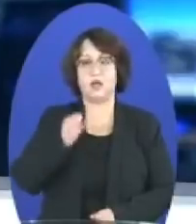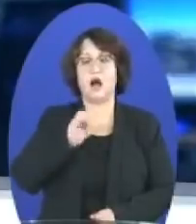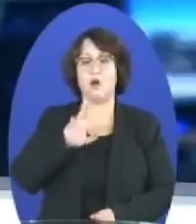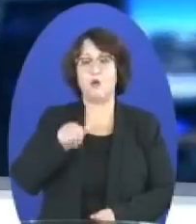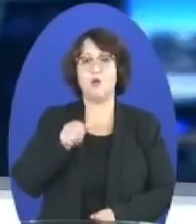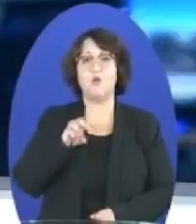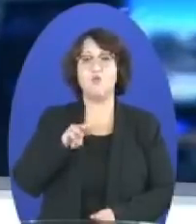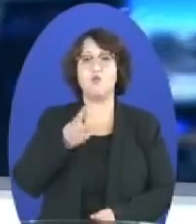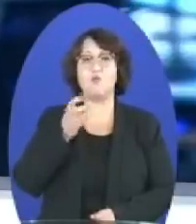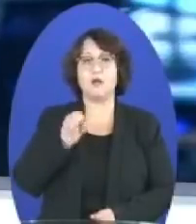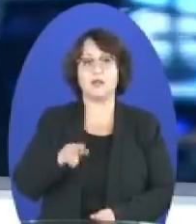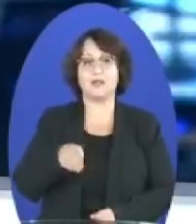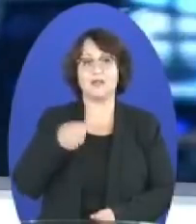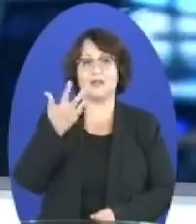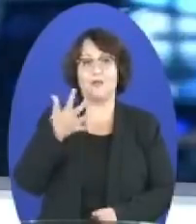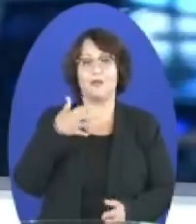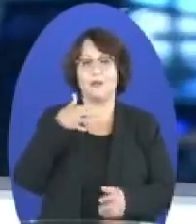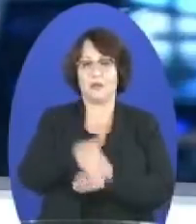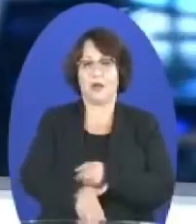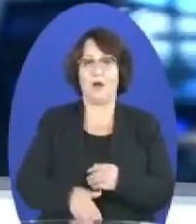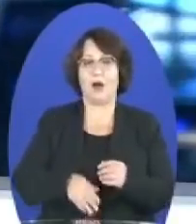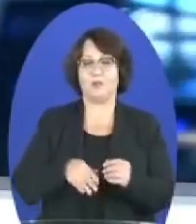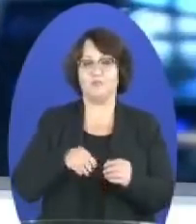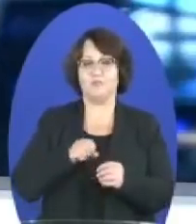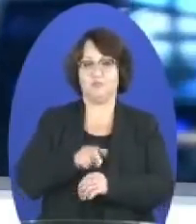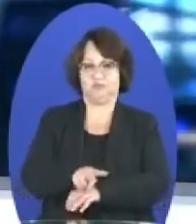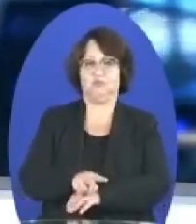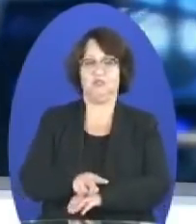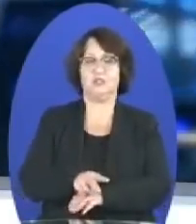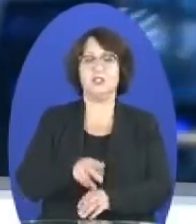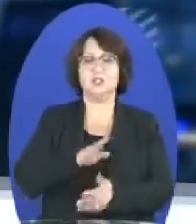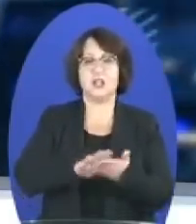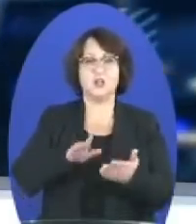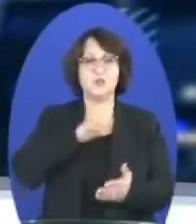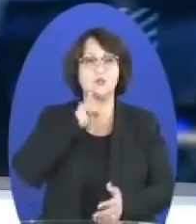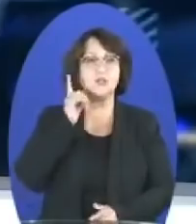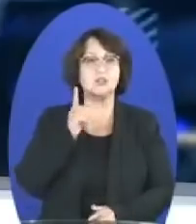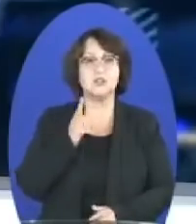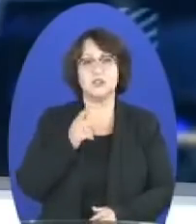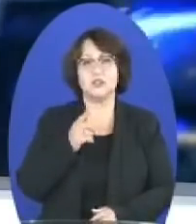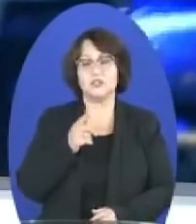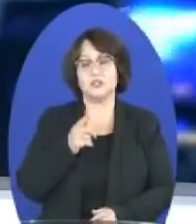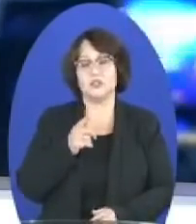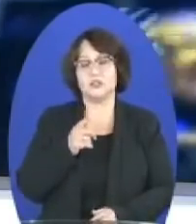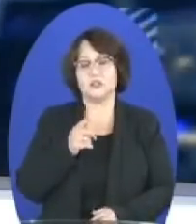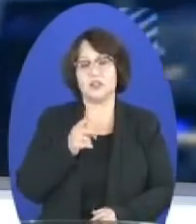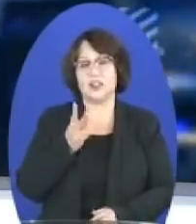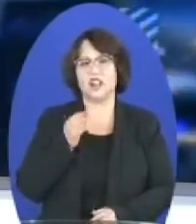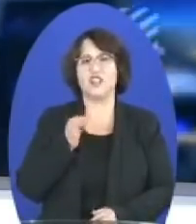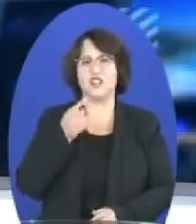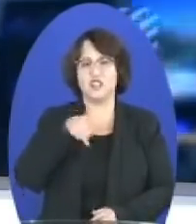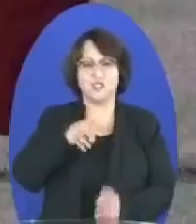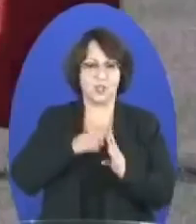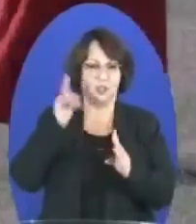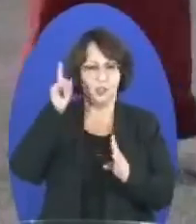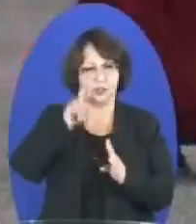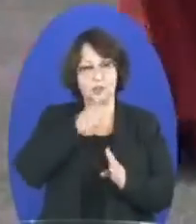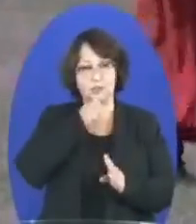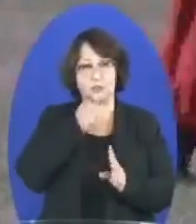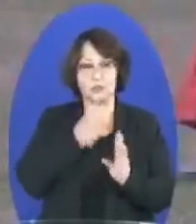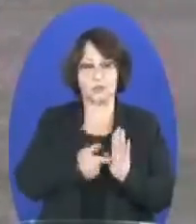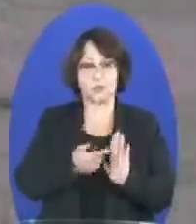5-ын даваанд өвдөг шороодулж улсын цолонд хүрсэн юм а. Шинэ залуу начны гэрт нь очиж бэлтгэсэн сурвалжийг одоо та бүхэндээ үзүүлье.